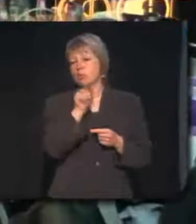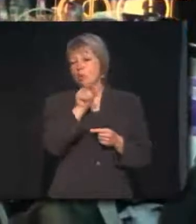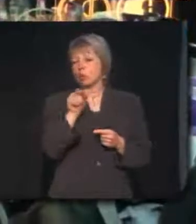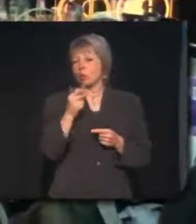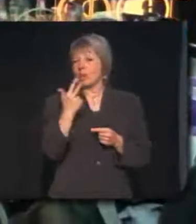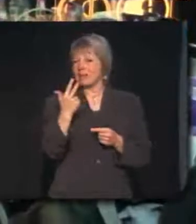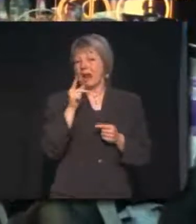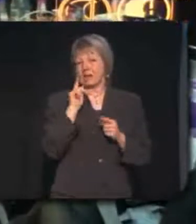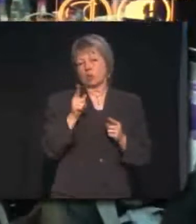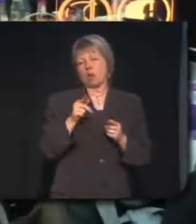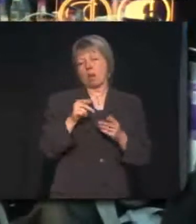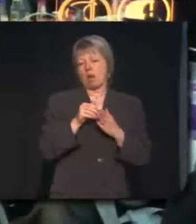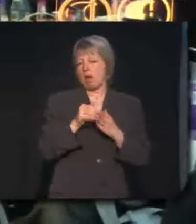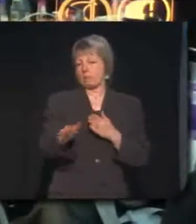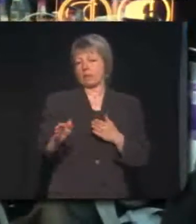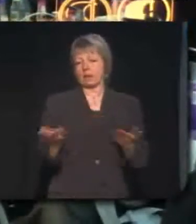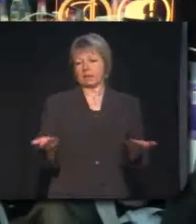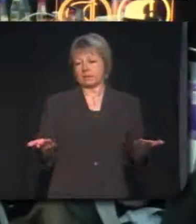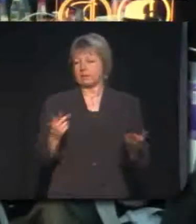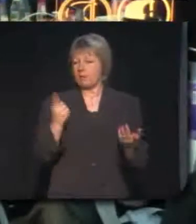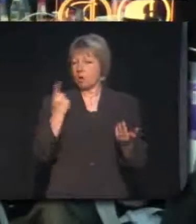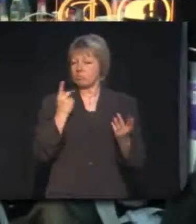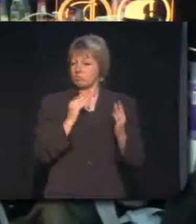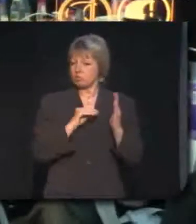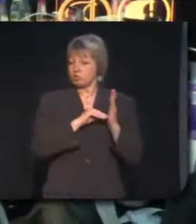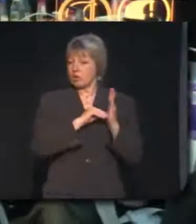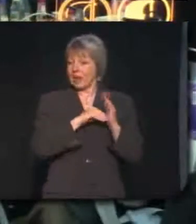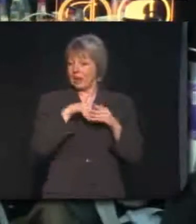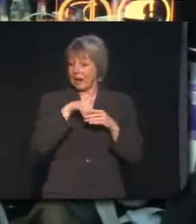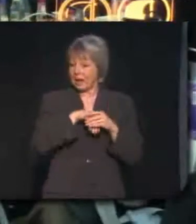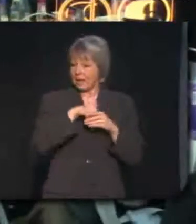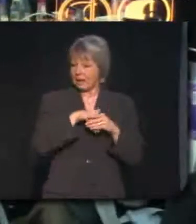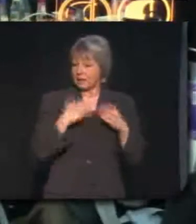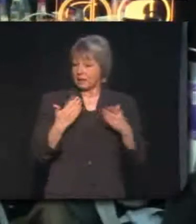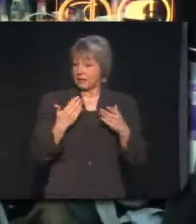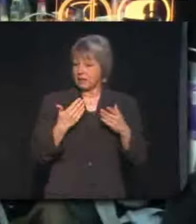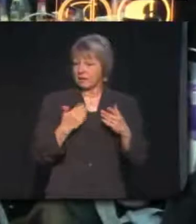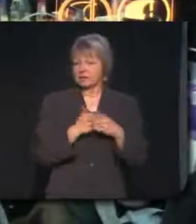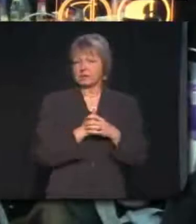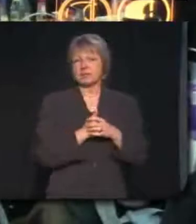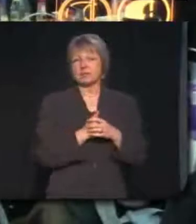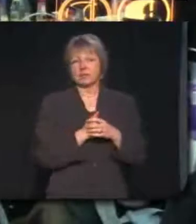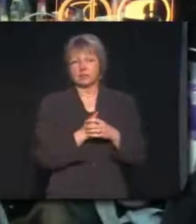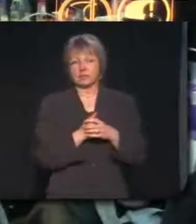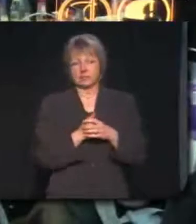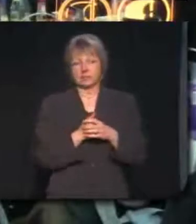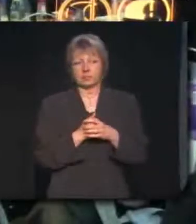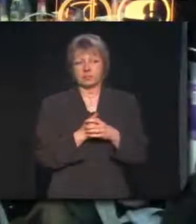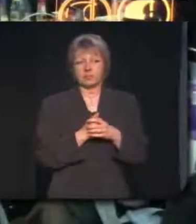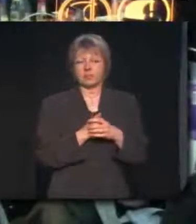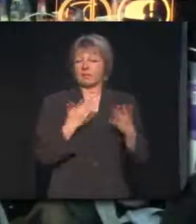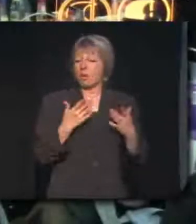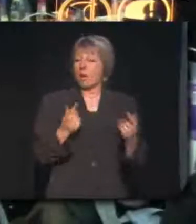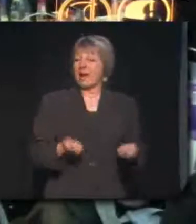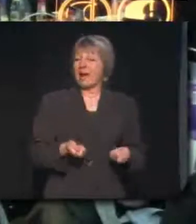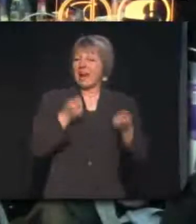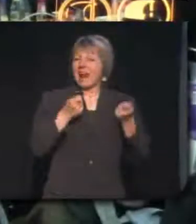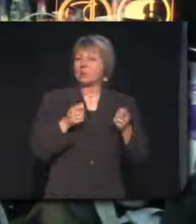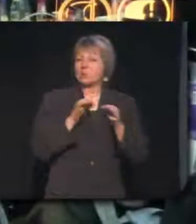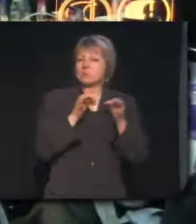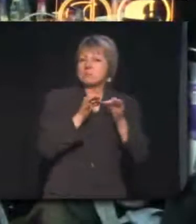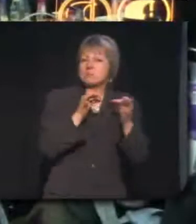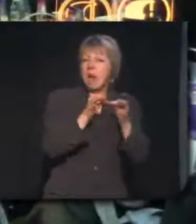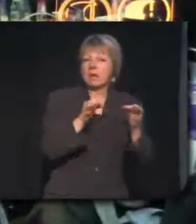drin das gegebenenfalls alle Rettungsmaßnahmen Rück abgewickelt werden für die Banken sowie für die